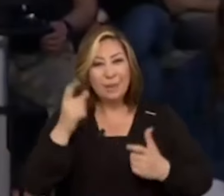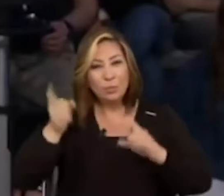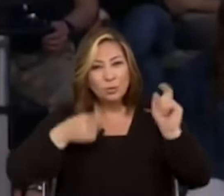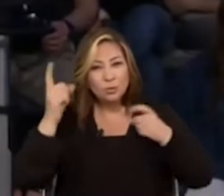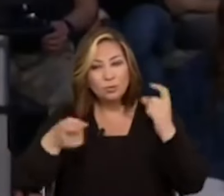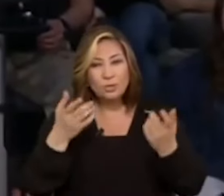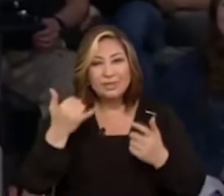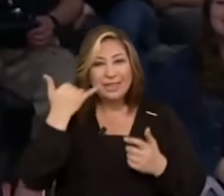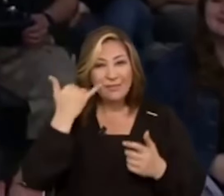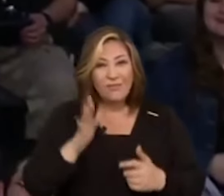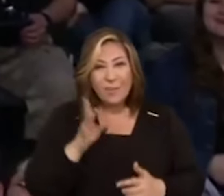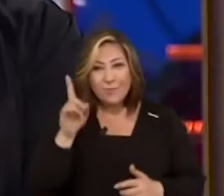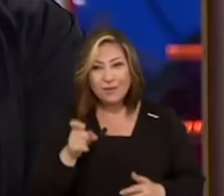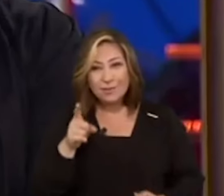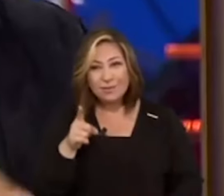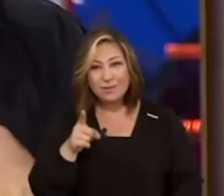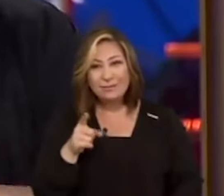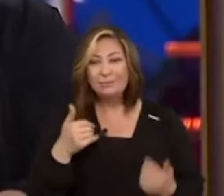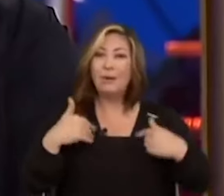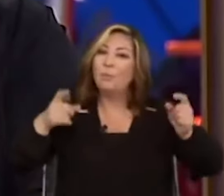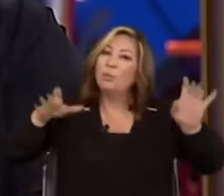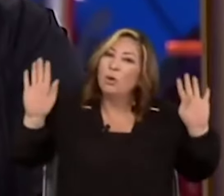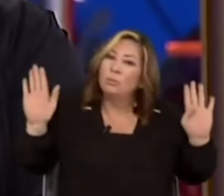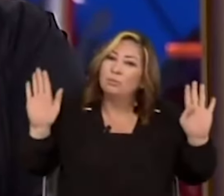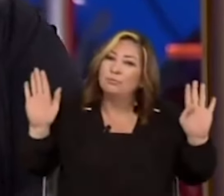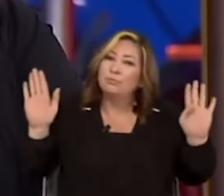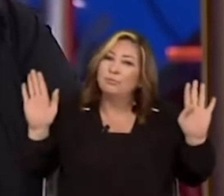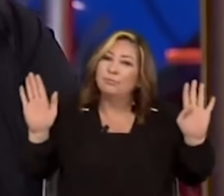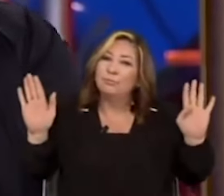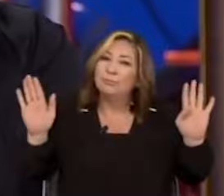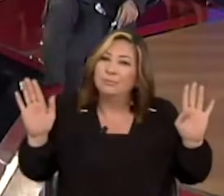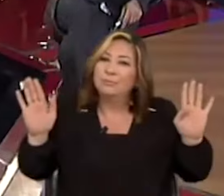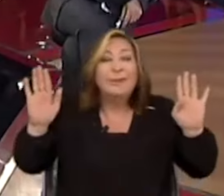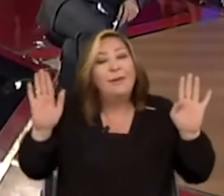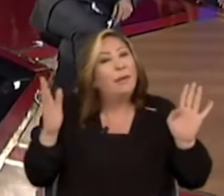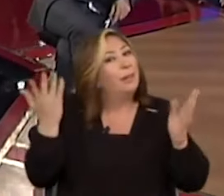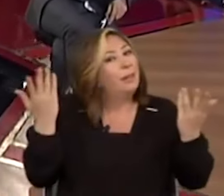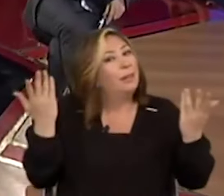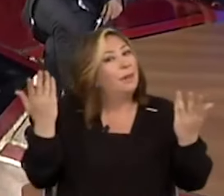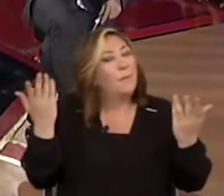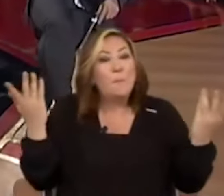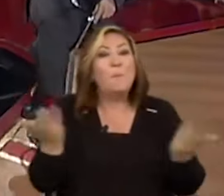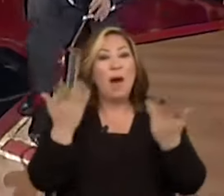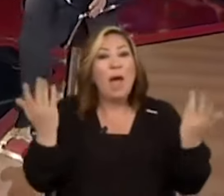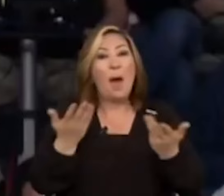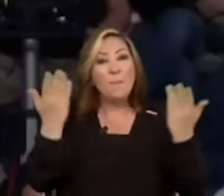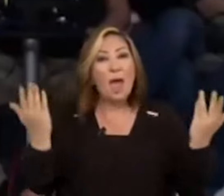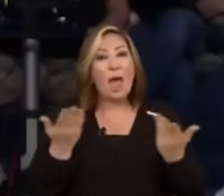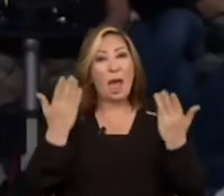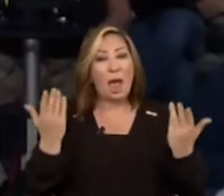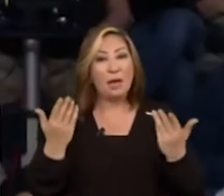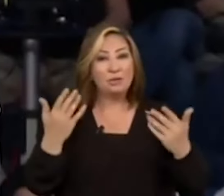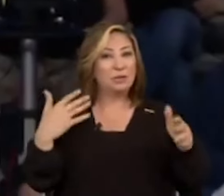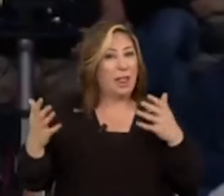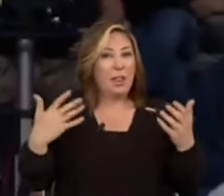buluyorsun kliplerde ya? Telefonu var mı? Ben bulmuyorum. O... Allah Allah. Bayağı bir böyle bir, bayağı bir